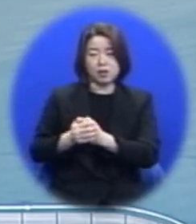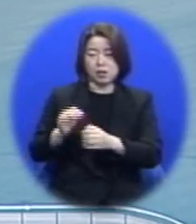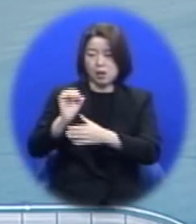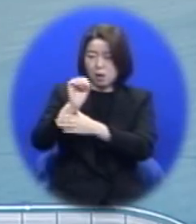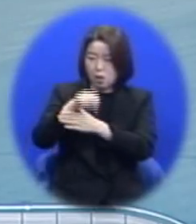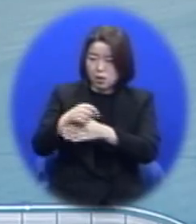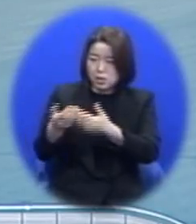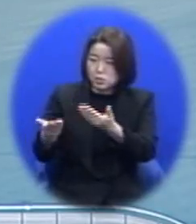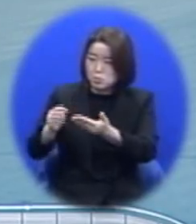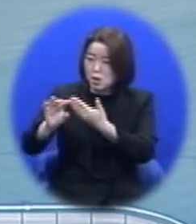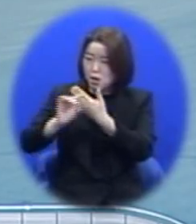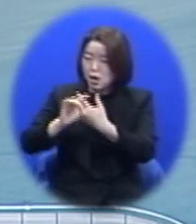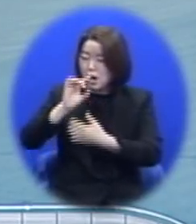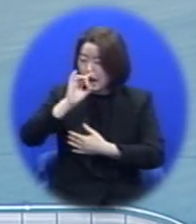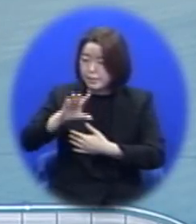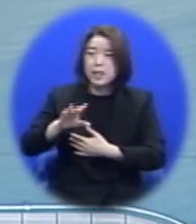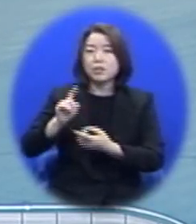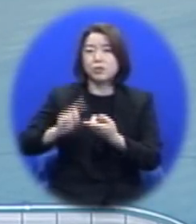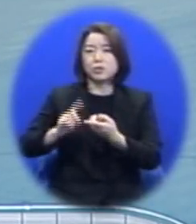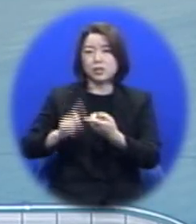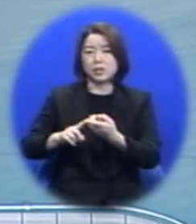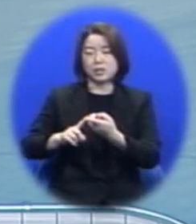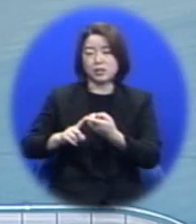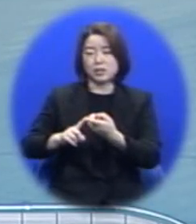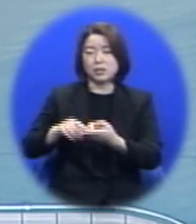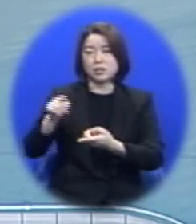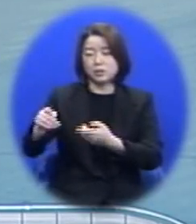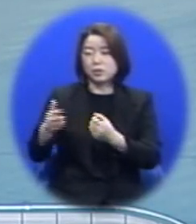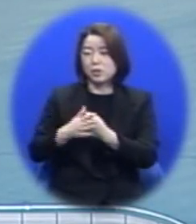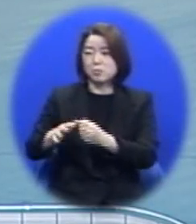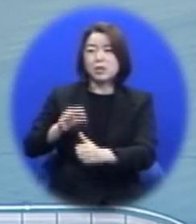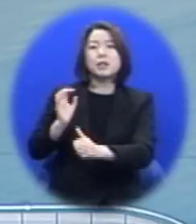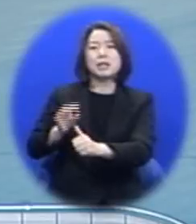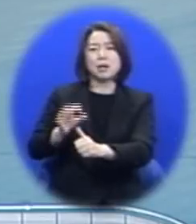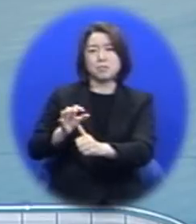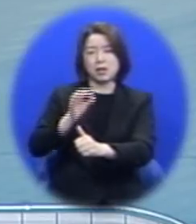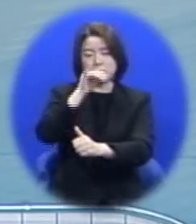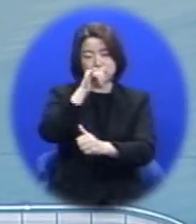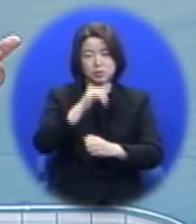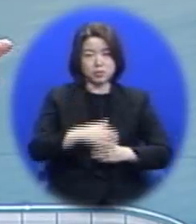용납해서는 안 되는 이들을 용납해 준 것으로 인해서 하나님의 책망을 받습니다.